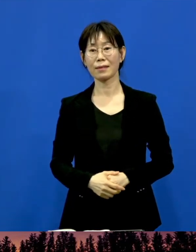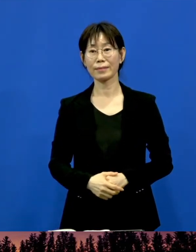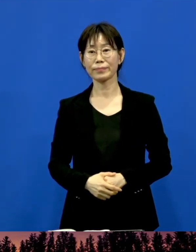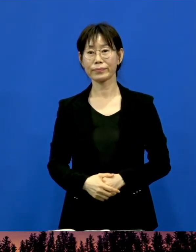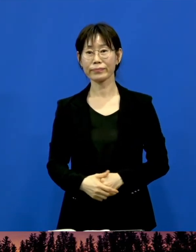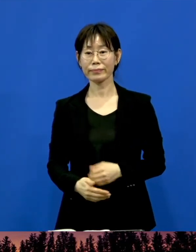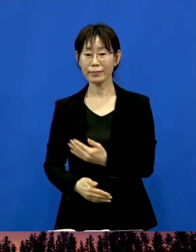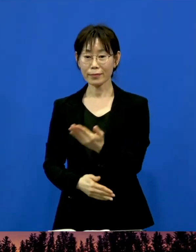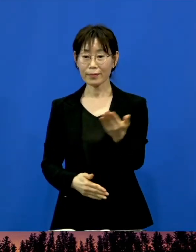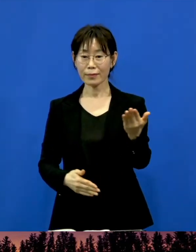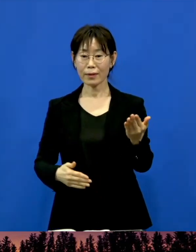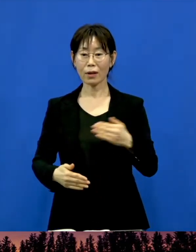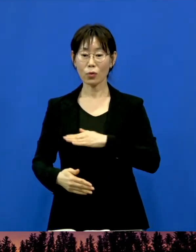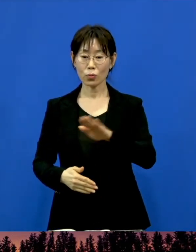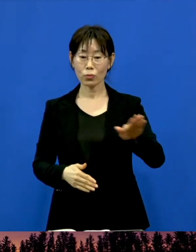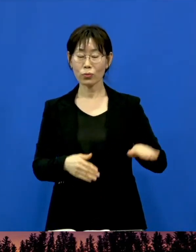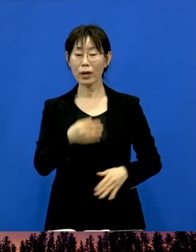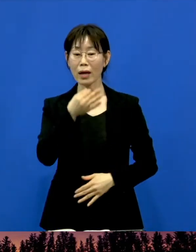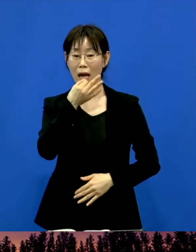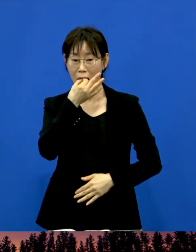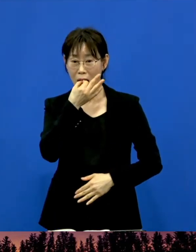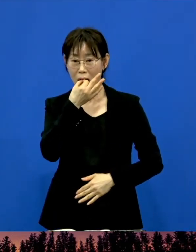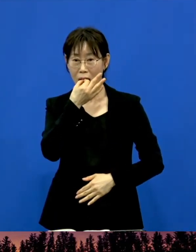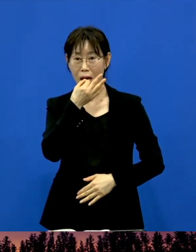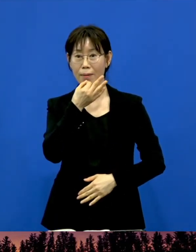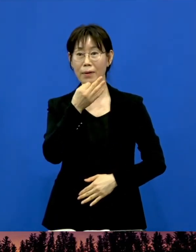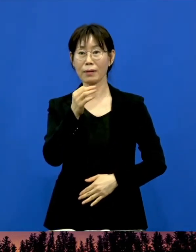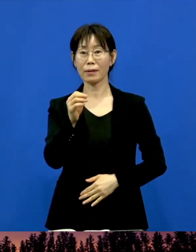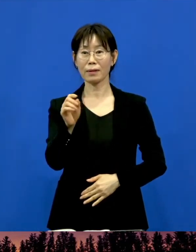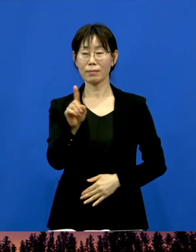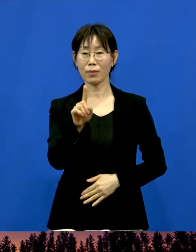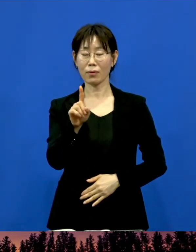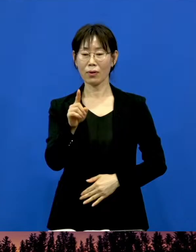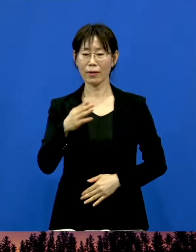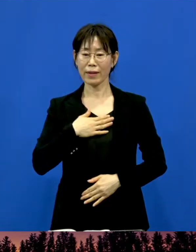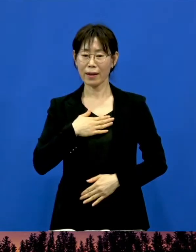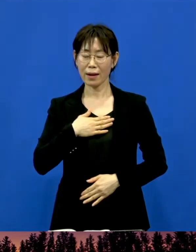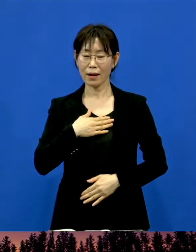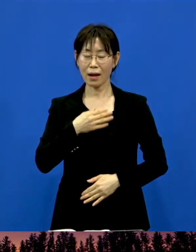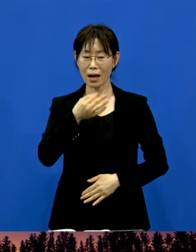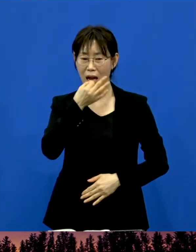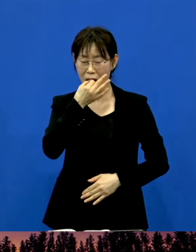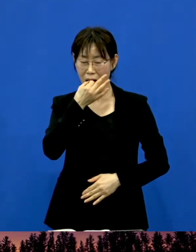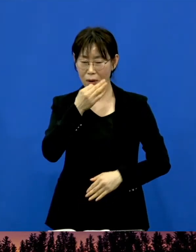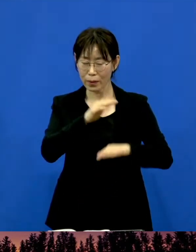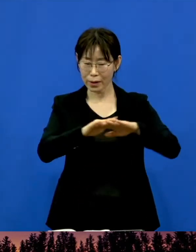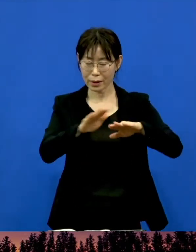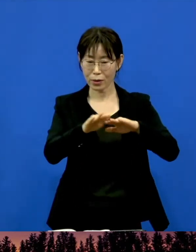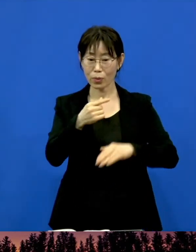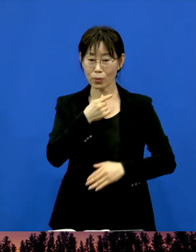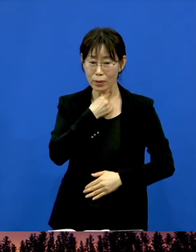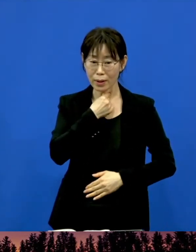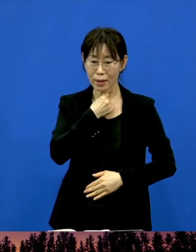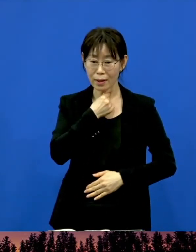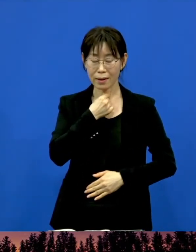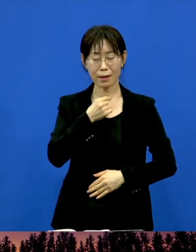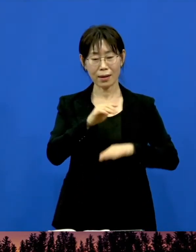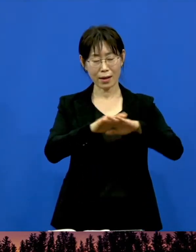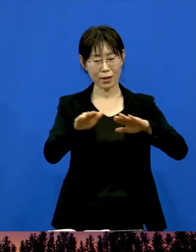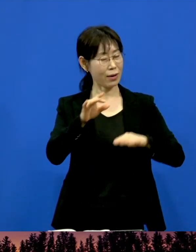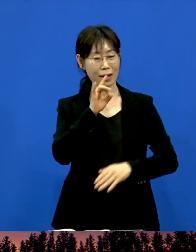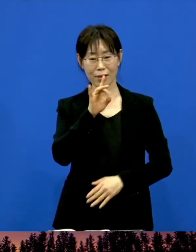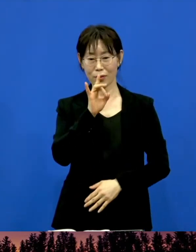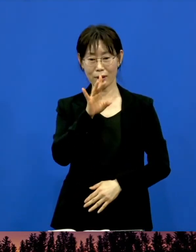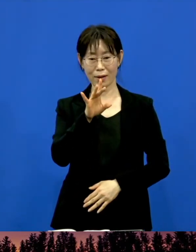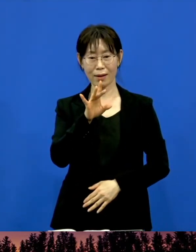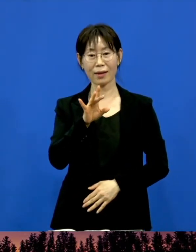여러분, 우리의 욕구는 없애려고 해서 없어지는 것이 아닙니다. 욕구의 방향을 바로 잡는 것입니다. 그